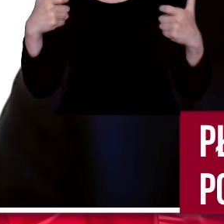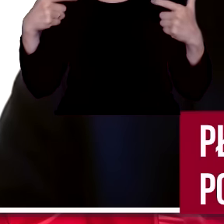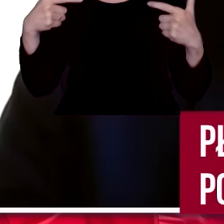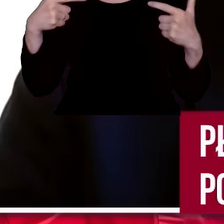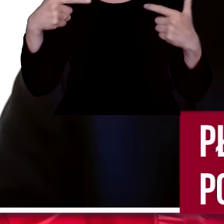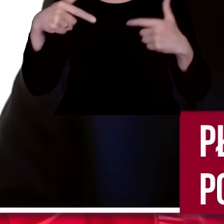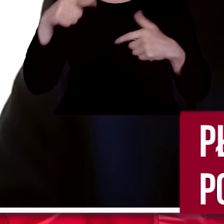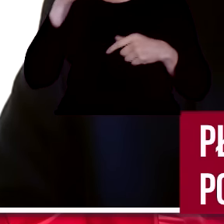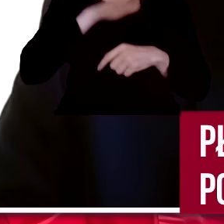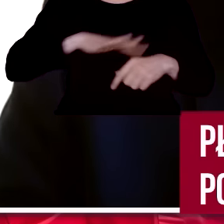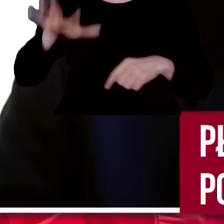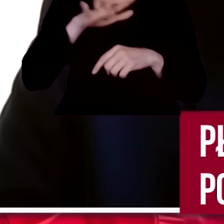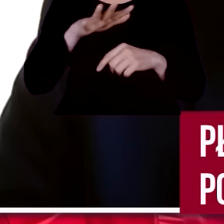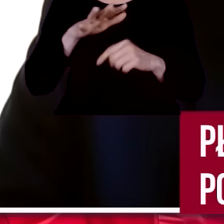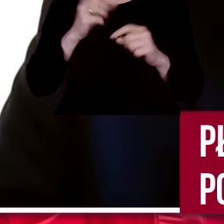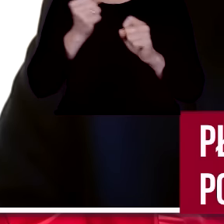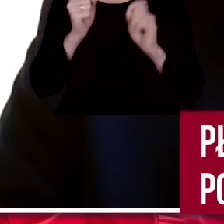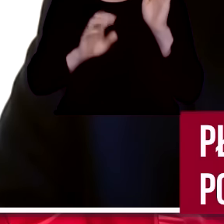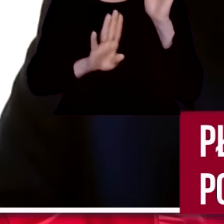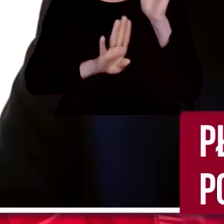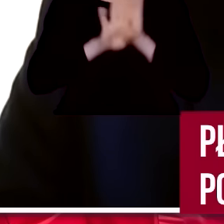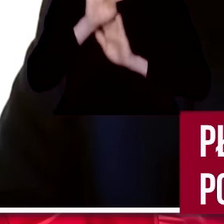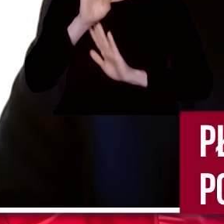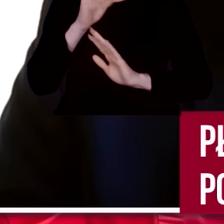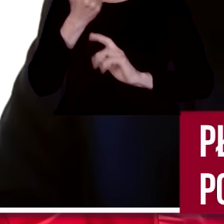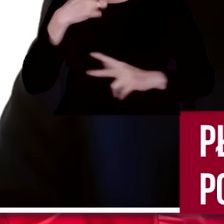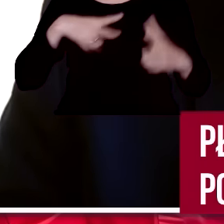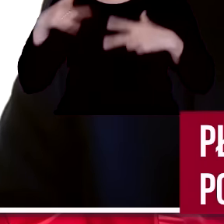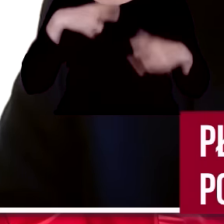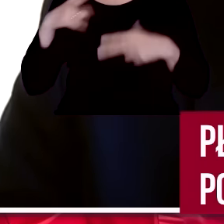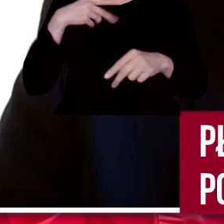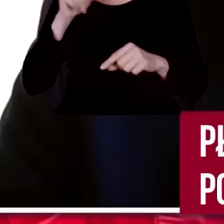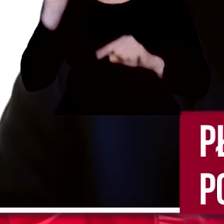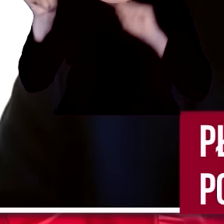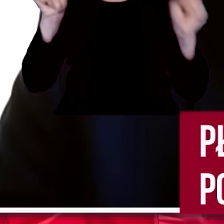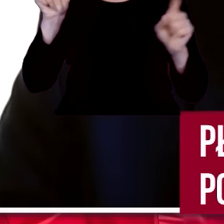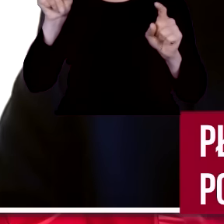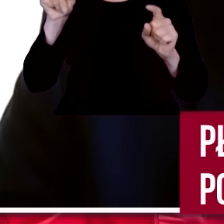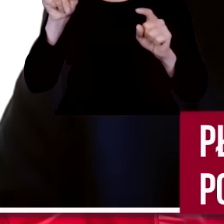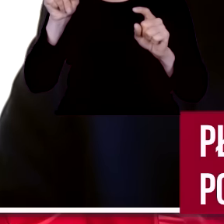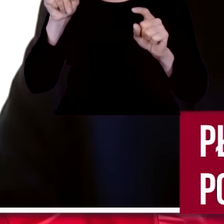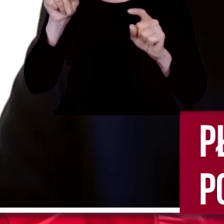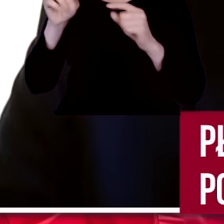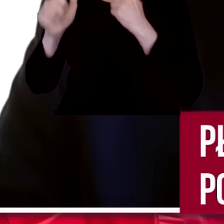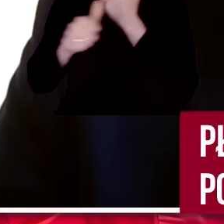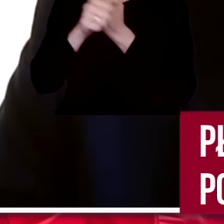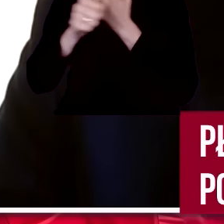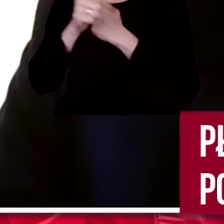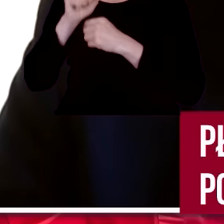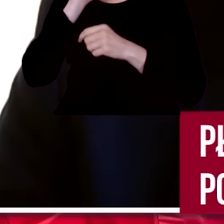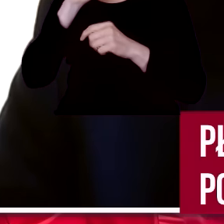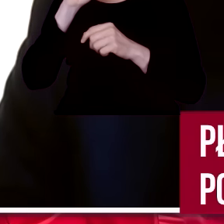osiąga kolejne rekordy napięcia obie strony sięgają po najgrubsze argumenty nazywając siebie